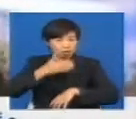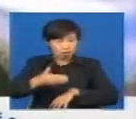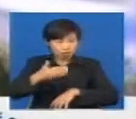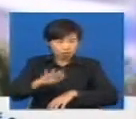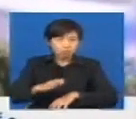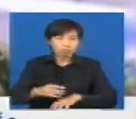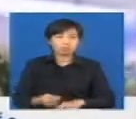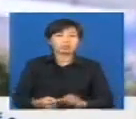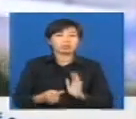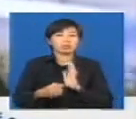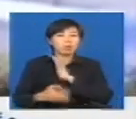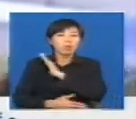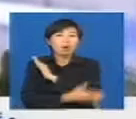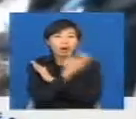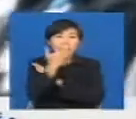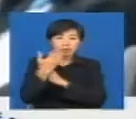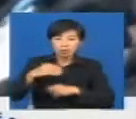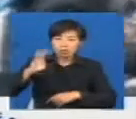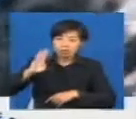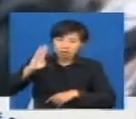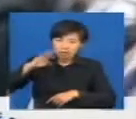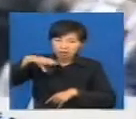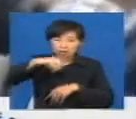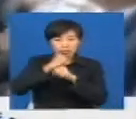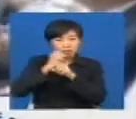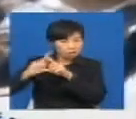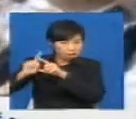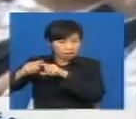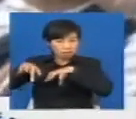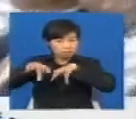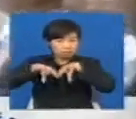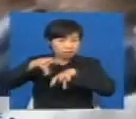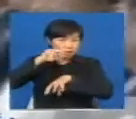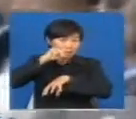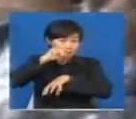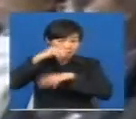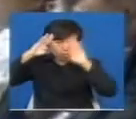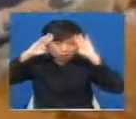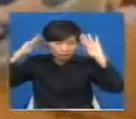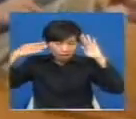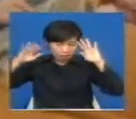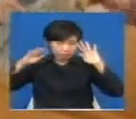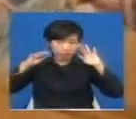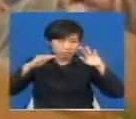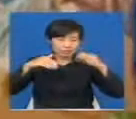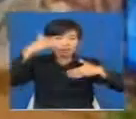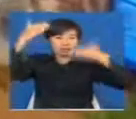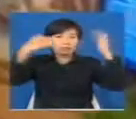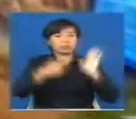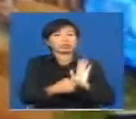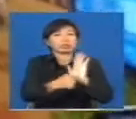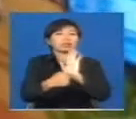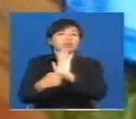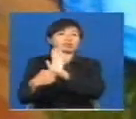หน่วยงานต่างๆได้เผยแพร่การดำเนินงานที่เกี่ยวข้องกับการบริหารจัดการน้ำของแต่ละองค์กรอีกด้